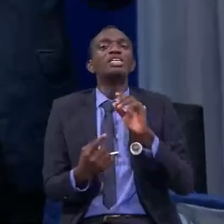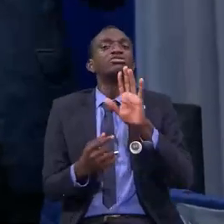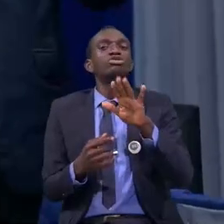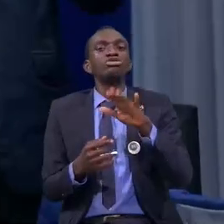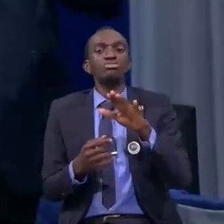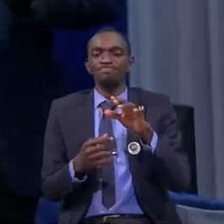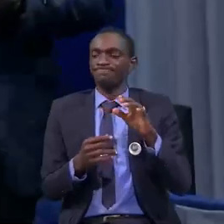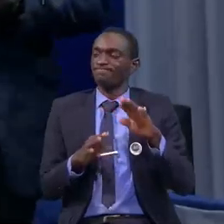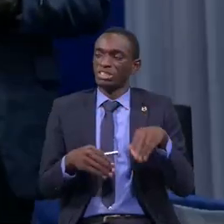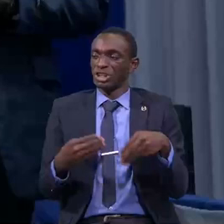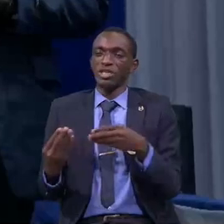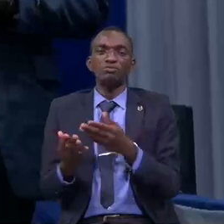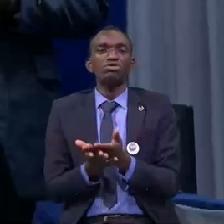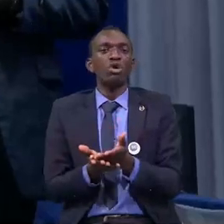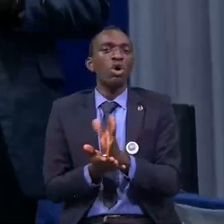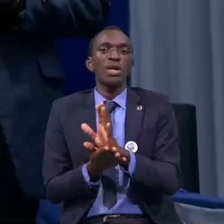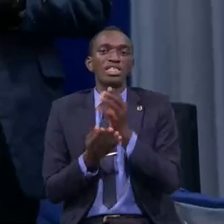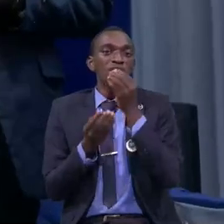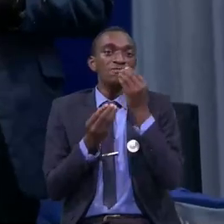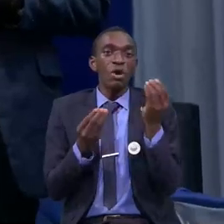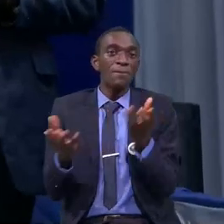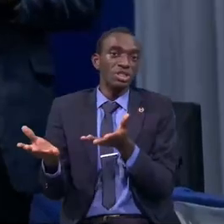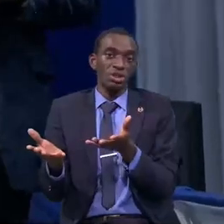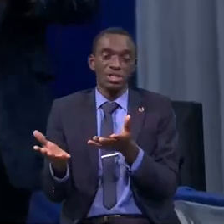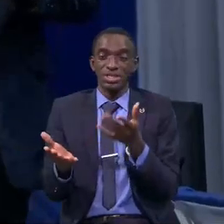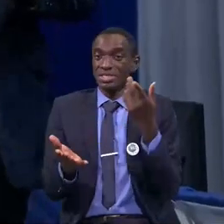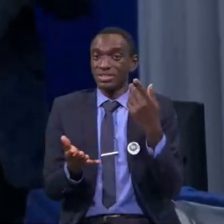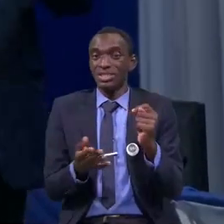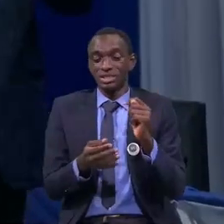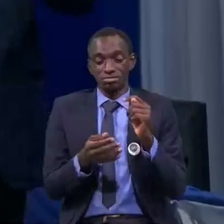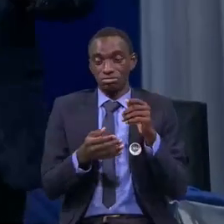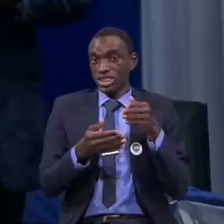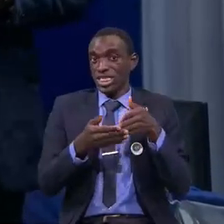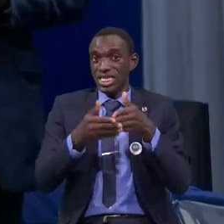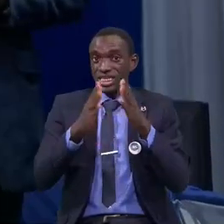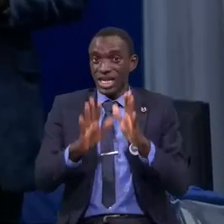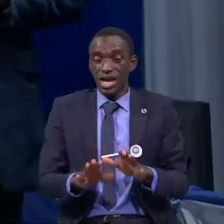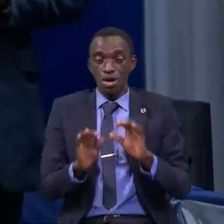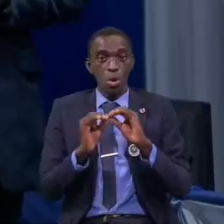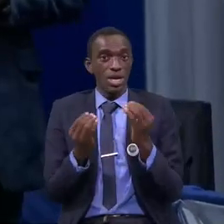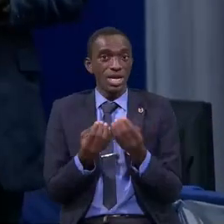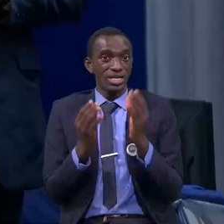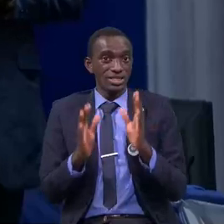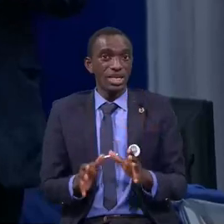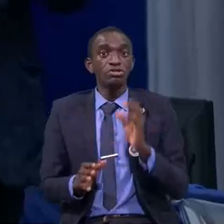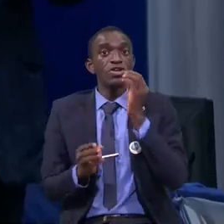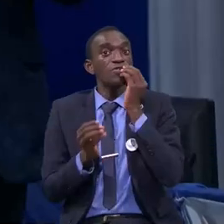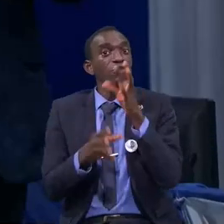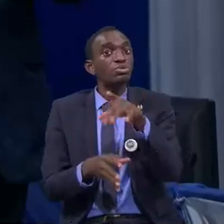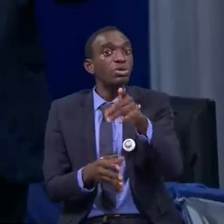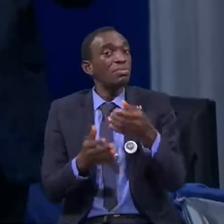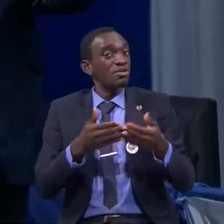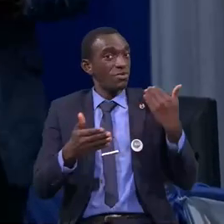faites signe au conseiller si personne n'est venu vers vous. Le prédicateur nous a dit que vous aurez la